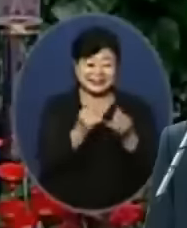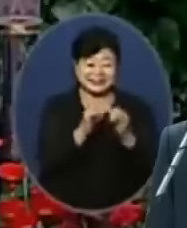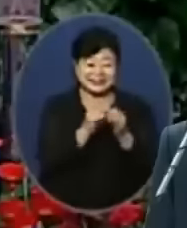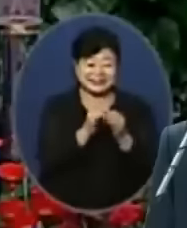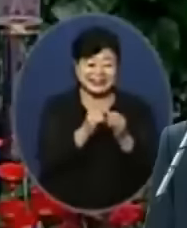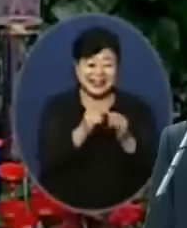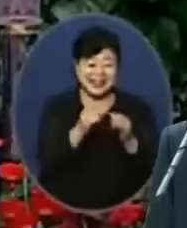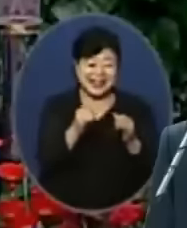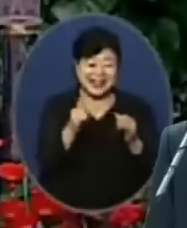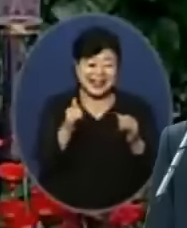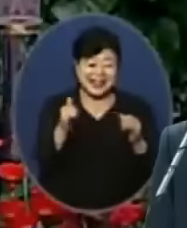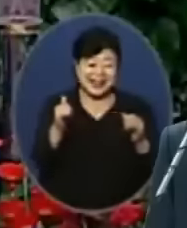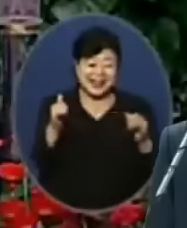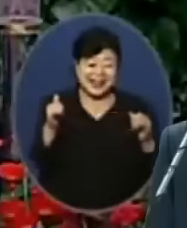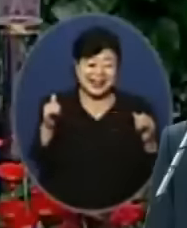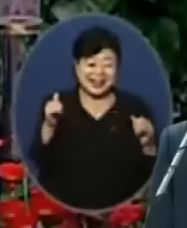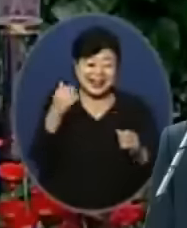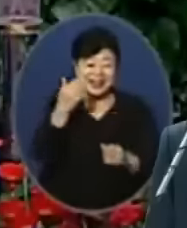사랑하는 자.